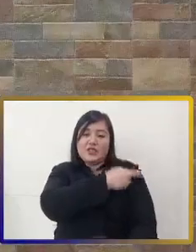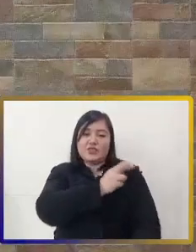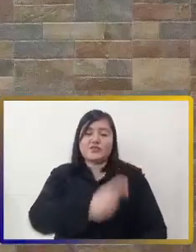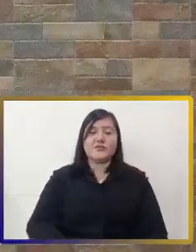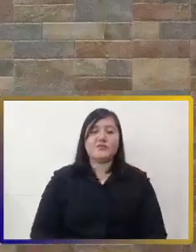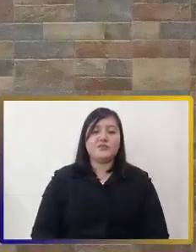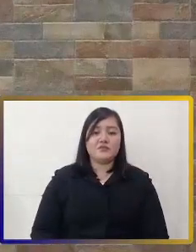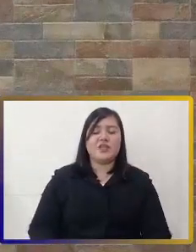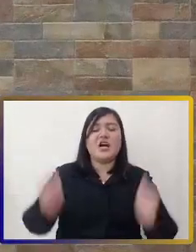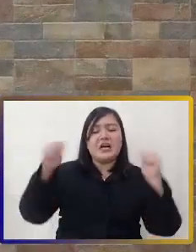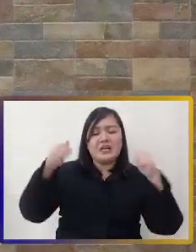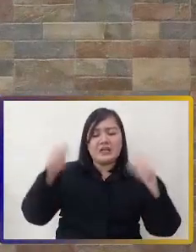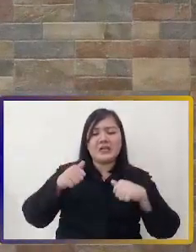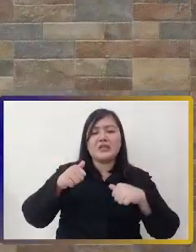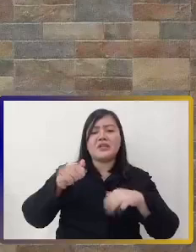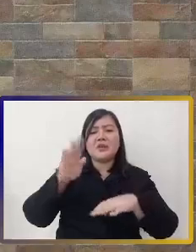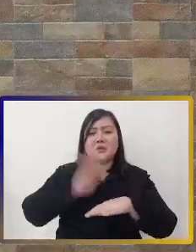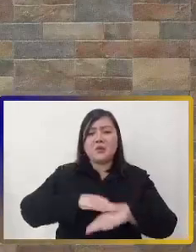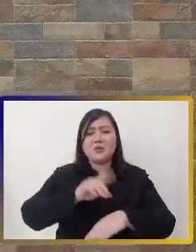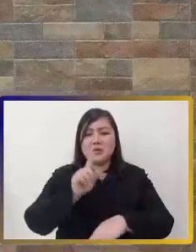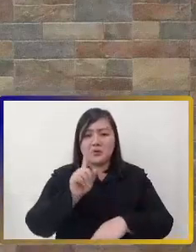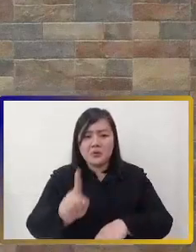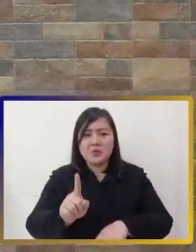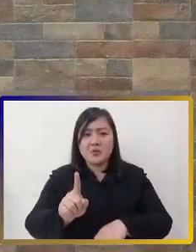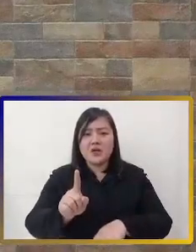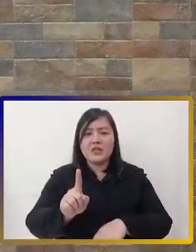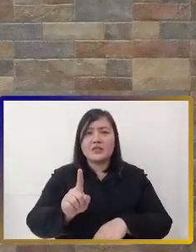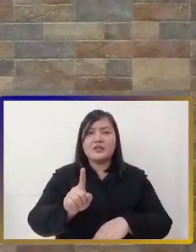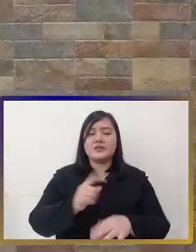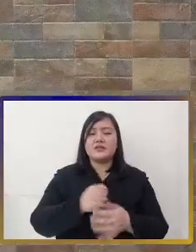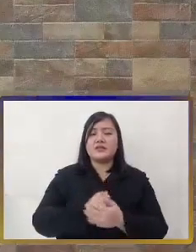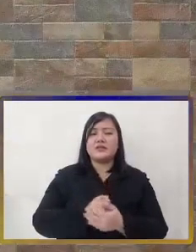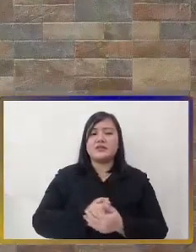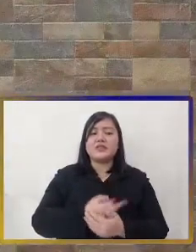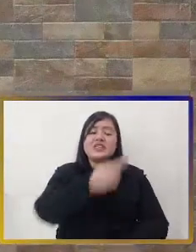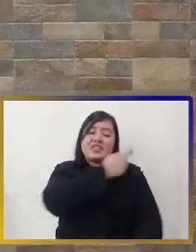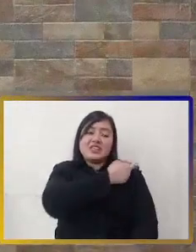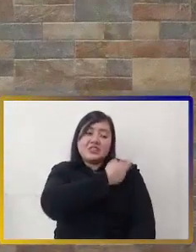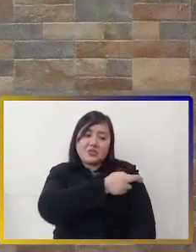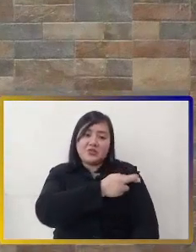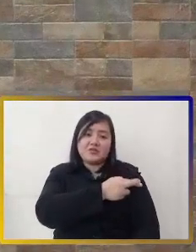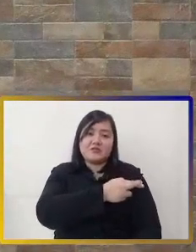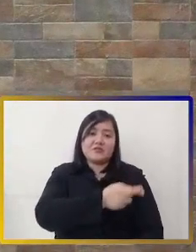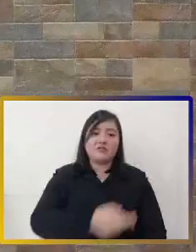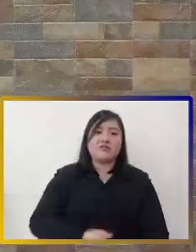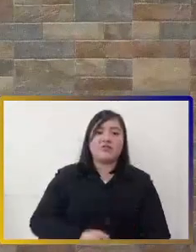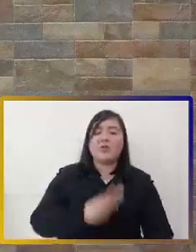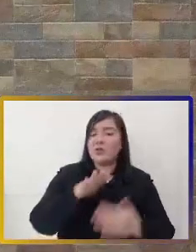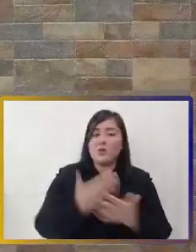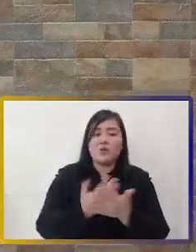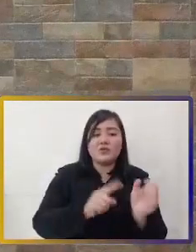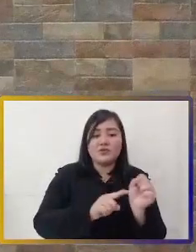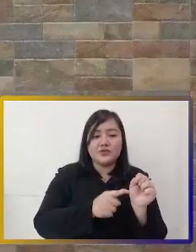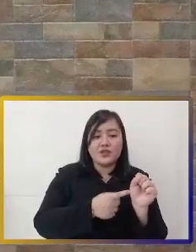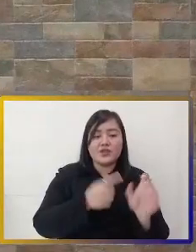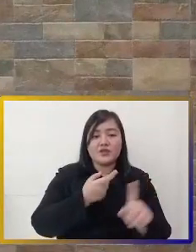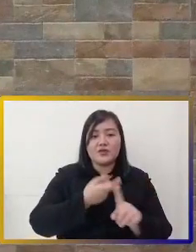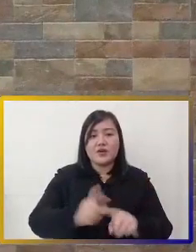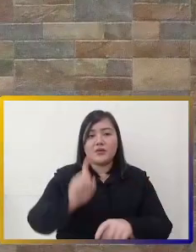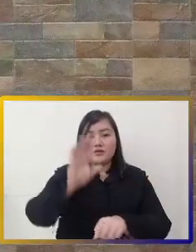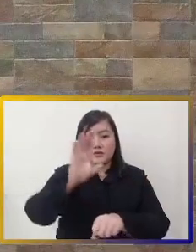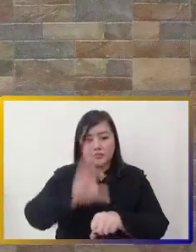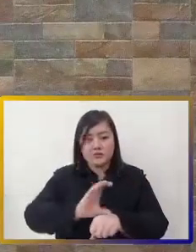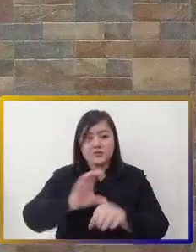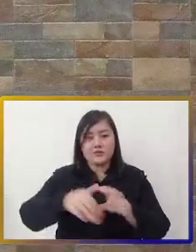Magkakasundo sila dyan, lahat yan babalik ulit sa kanilang pinaka-mother, which is the Church of Rome. Lahat yan babalik dyan mga kapatid. At pag bumalik sila